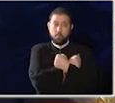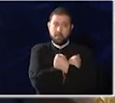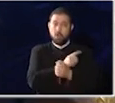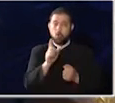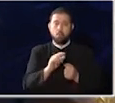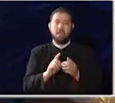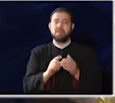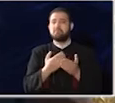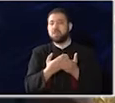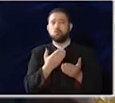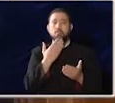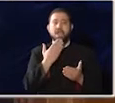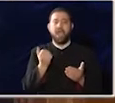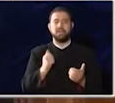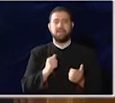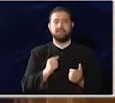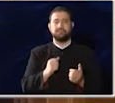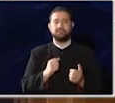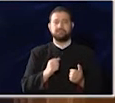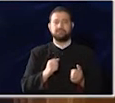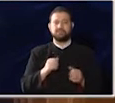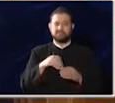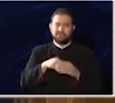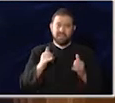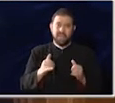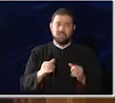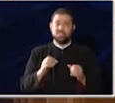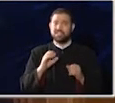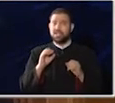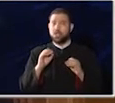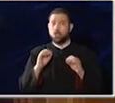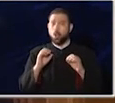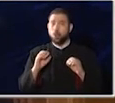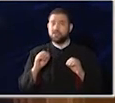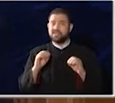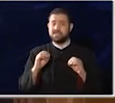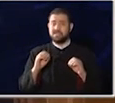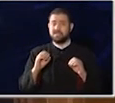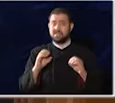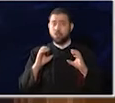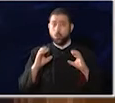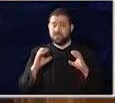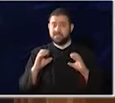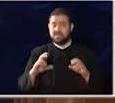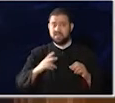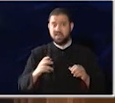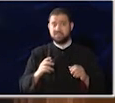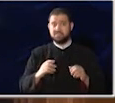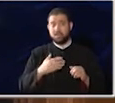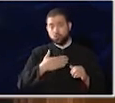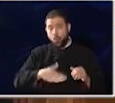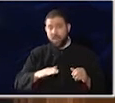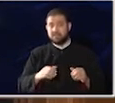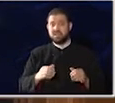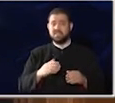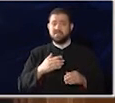cauza păcatului. În aceste condiții, este dorința de alinare a